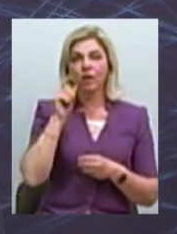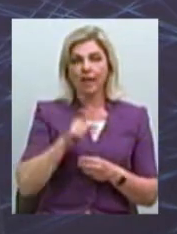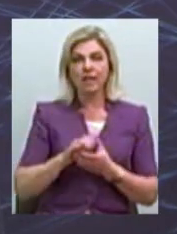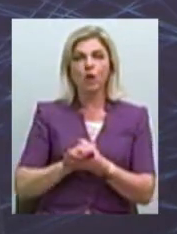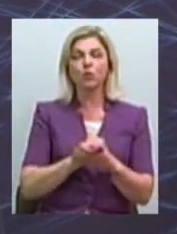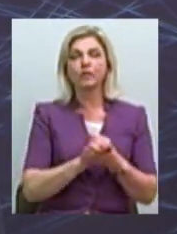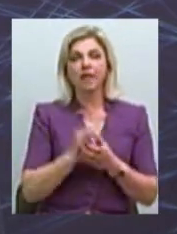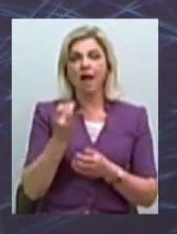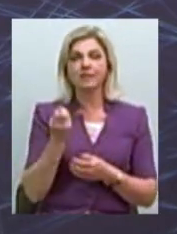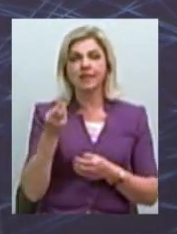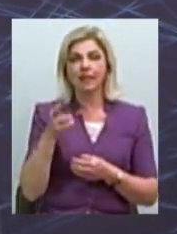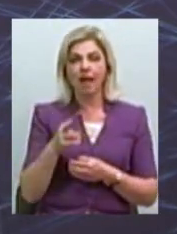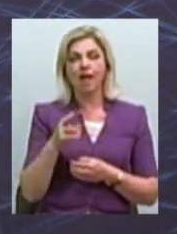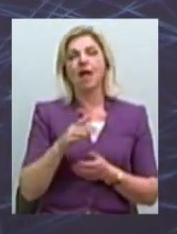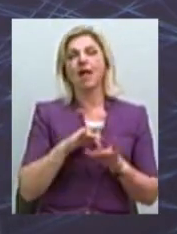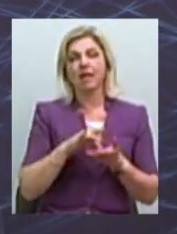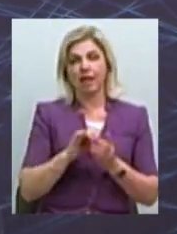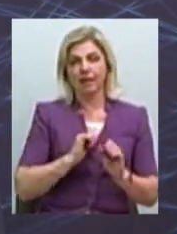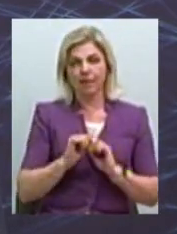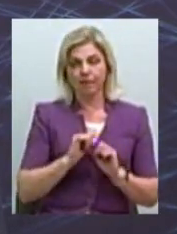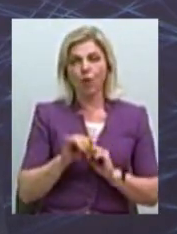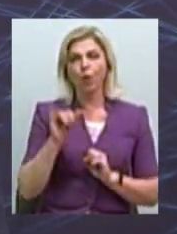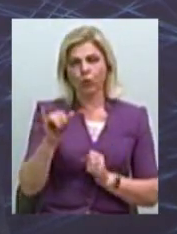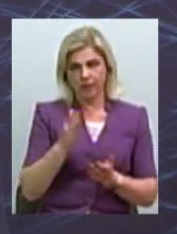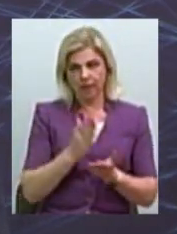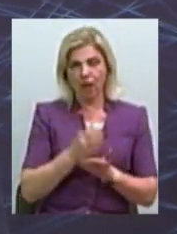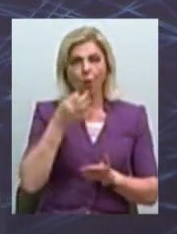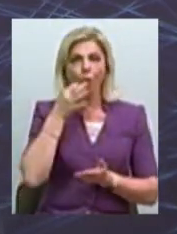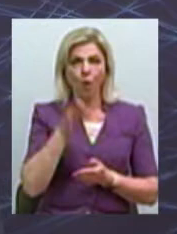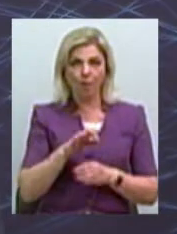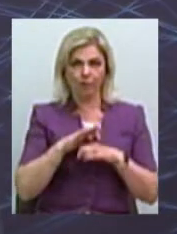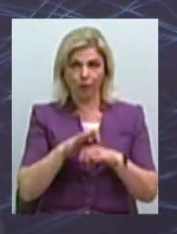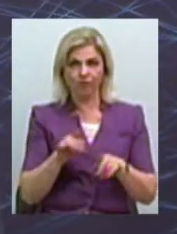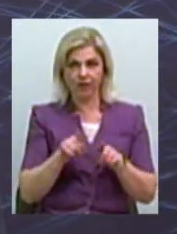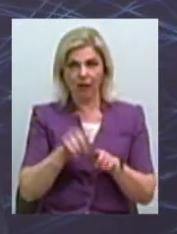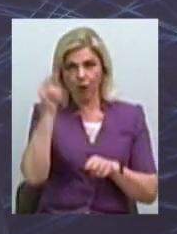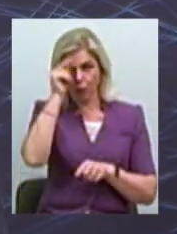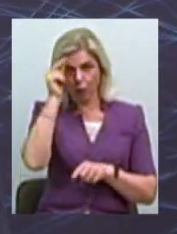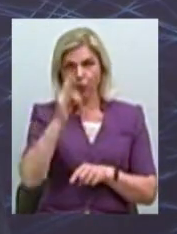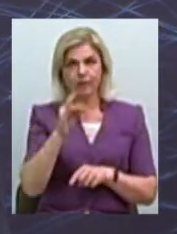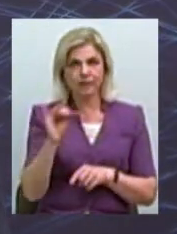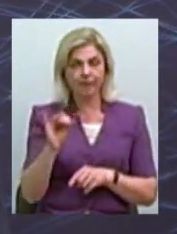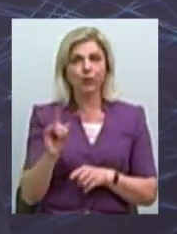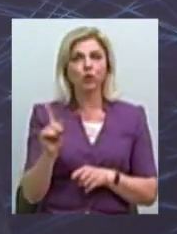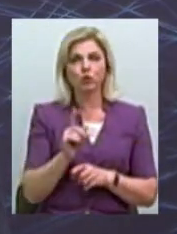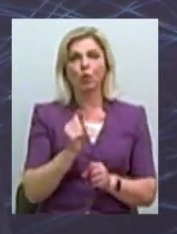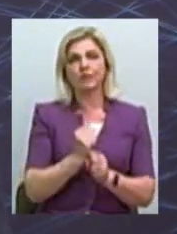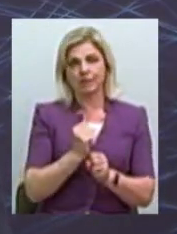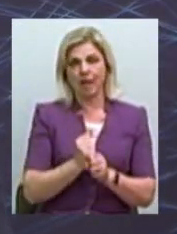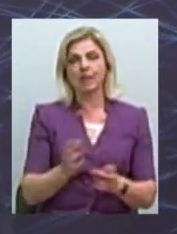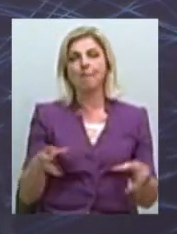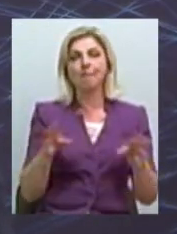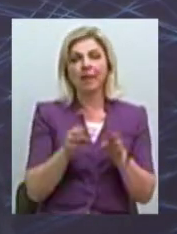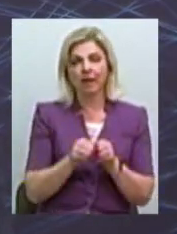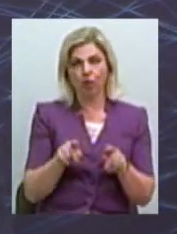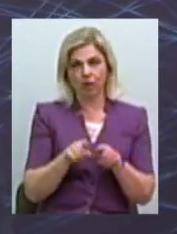вже вони мають досвід, да, проведення відповідних курсів, для того, щоб реалізувати спільно даний проєкт.